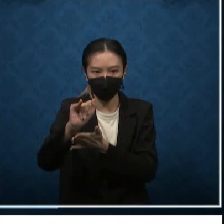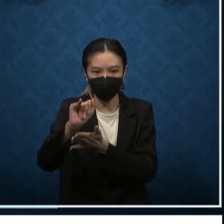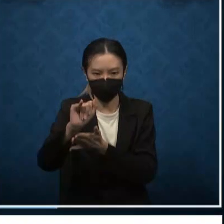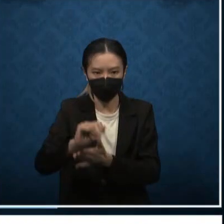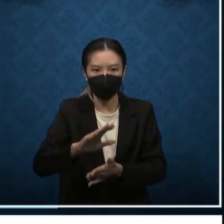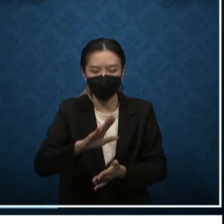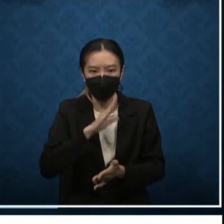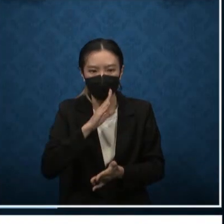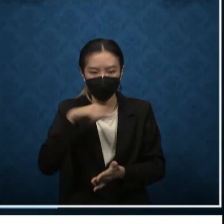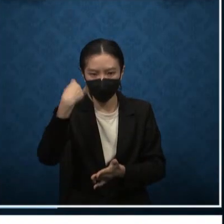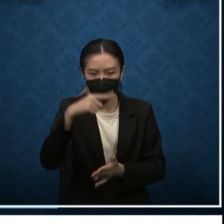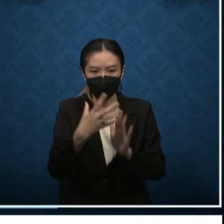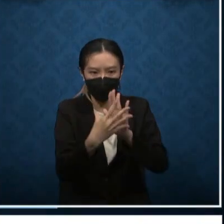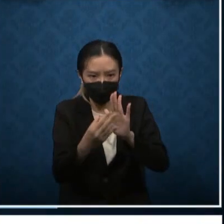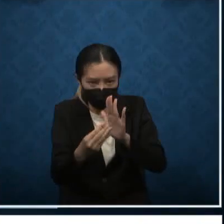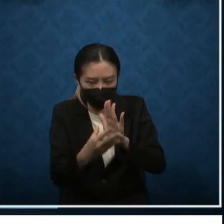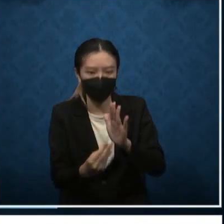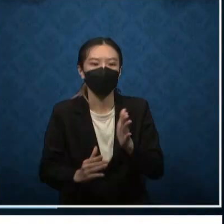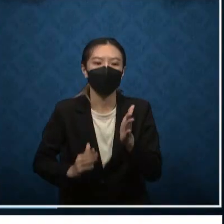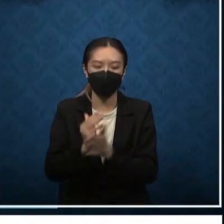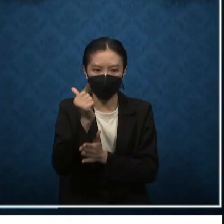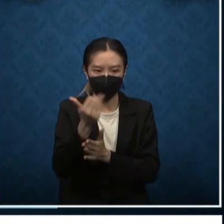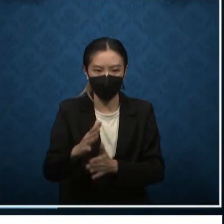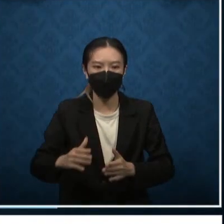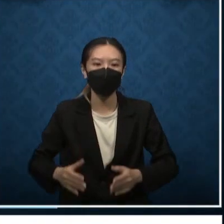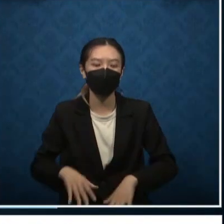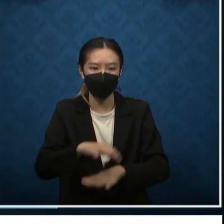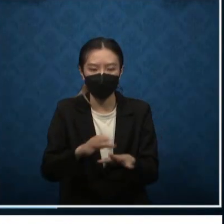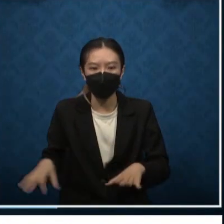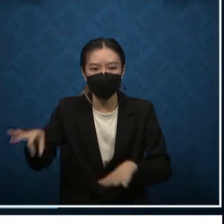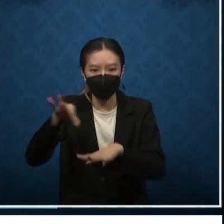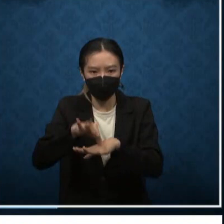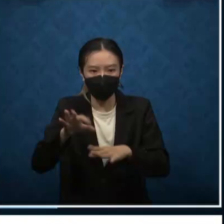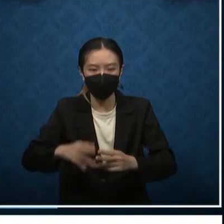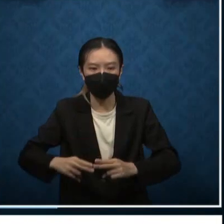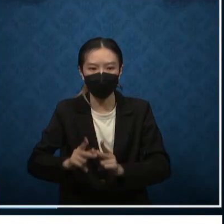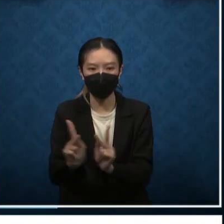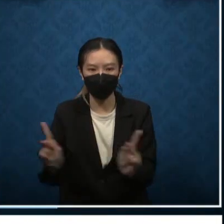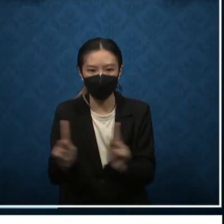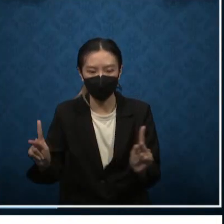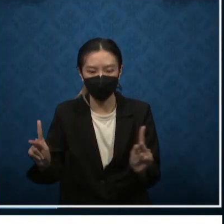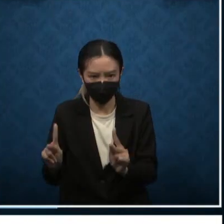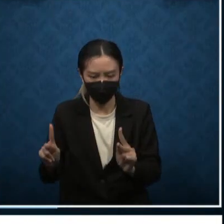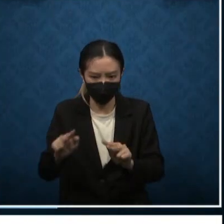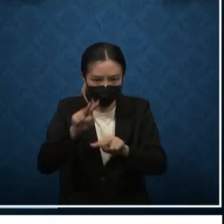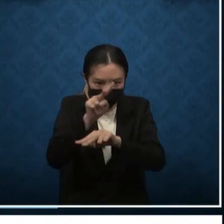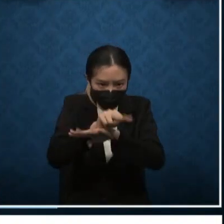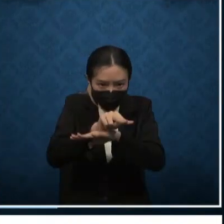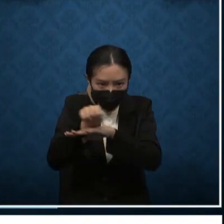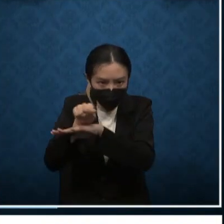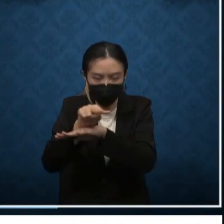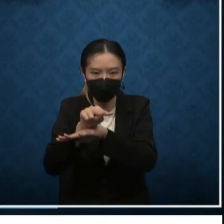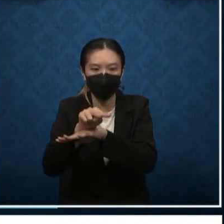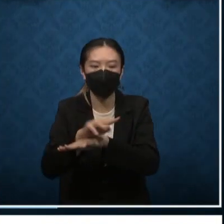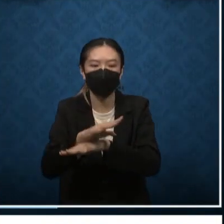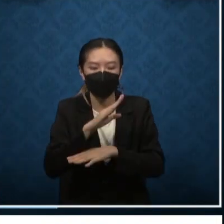วรมากหมายให้เป